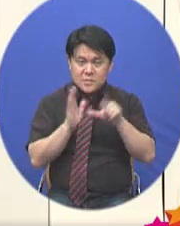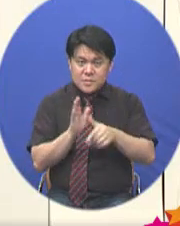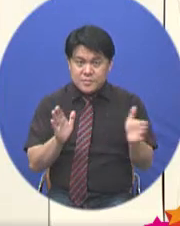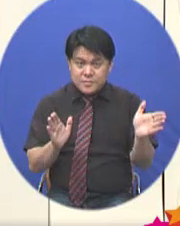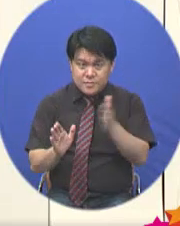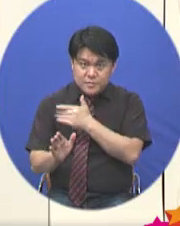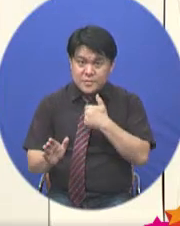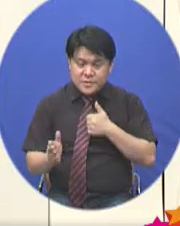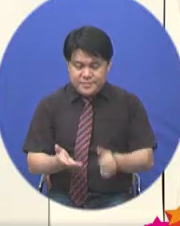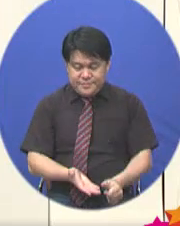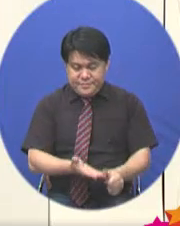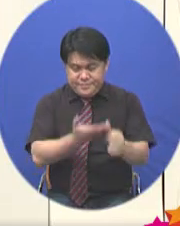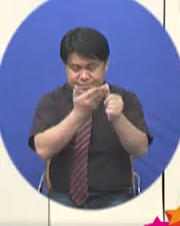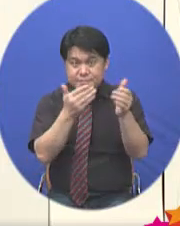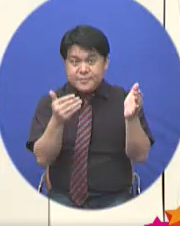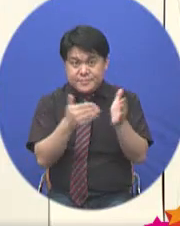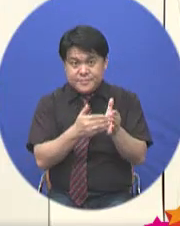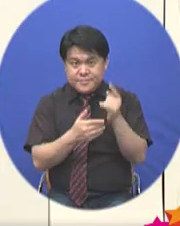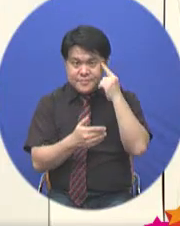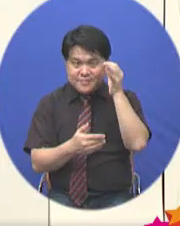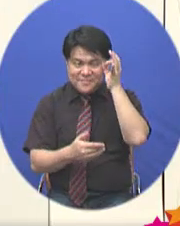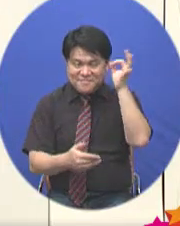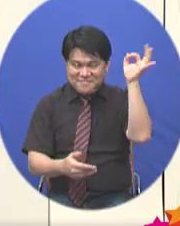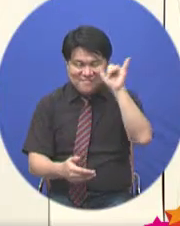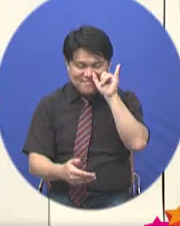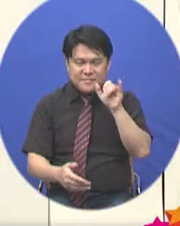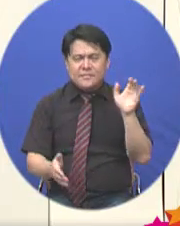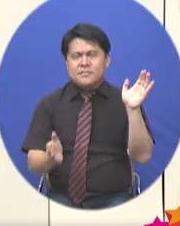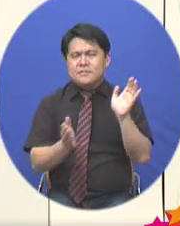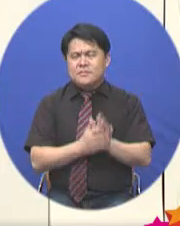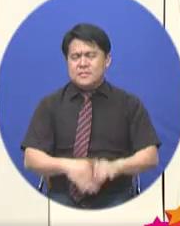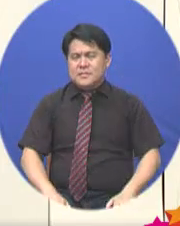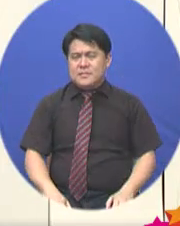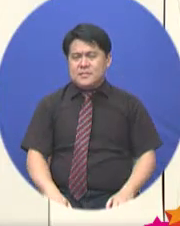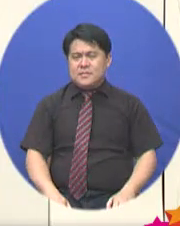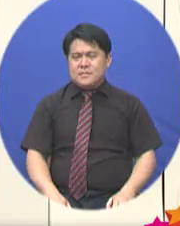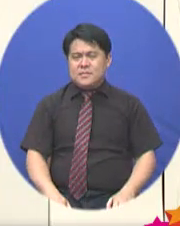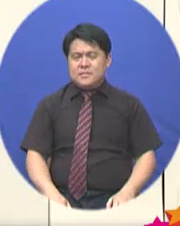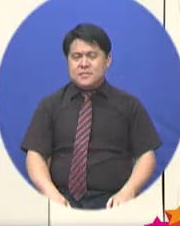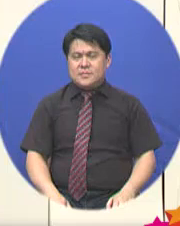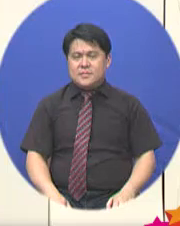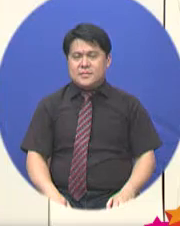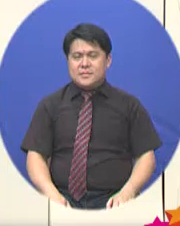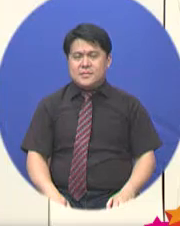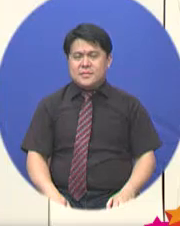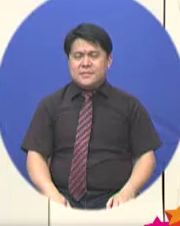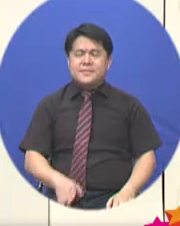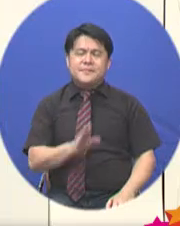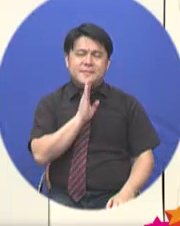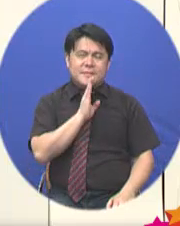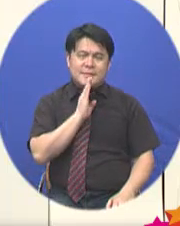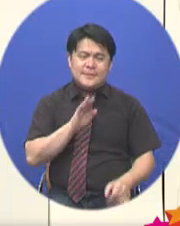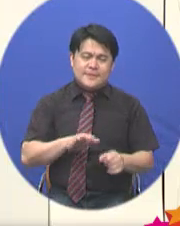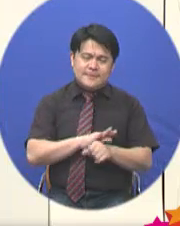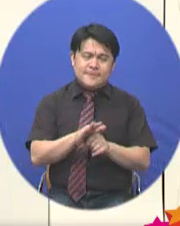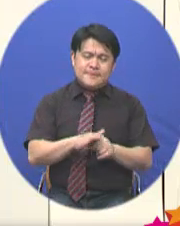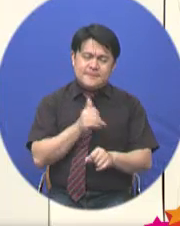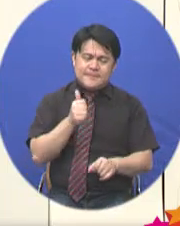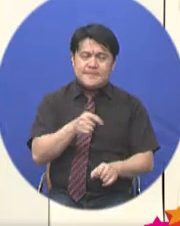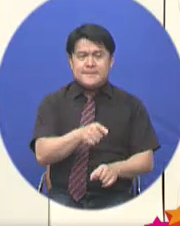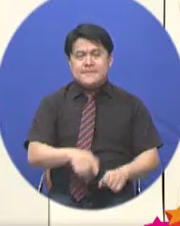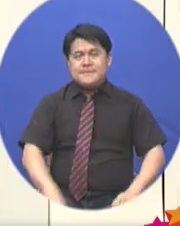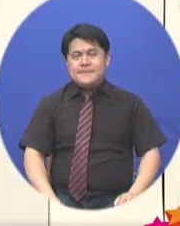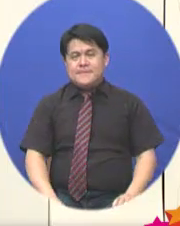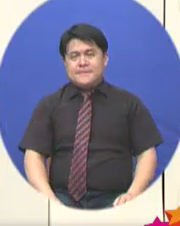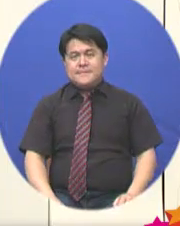키워서 생각은 나요 가끔. 이런 그래요. 세상에 어머님이 있나. 그래서 내리스라고 그러잖아요. 부모님의